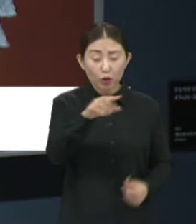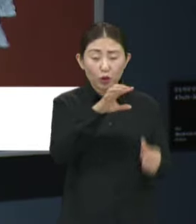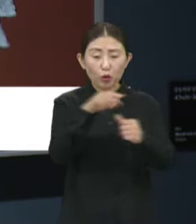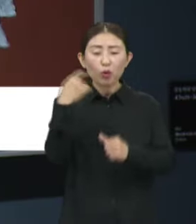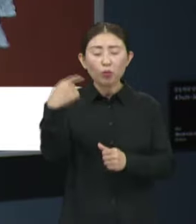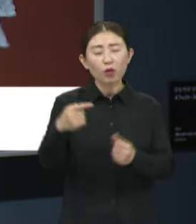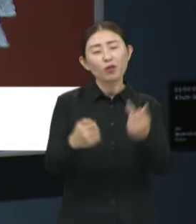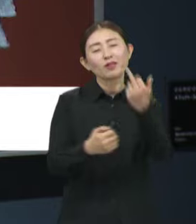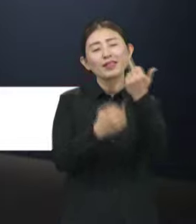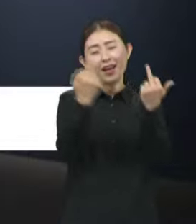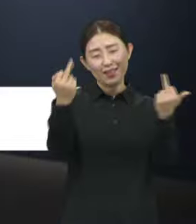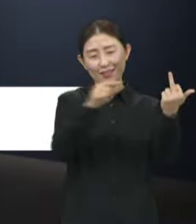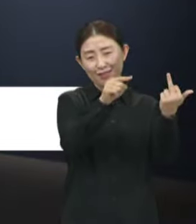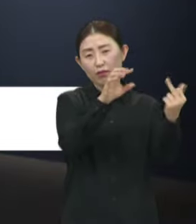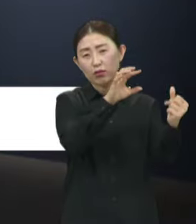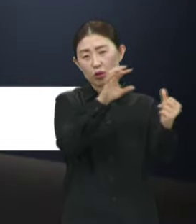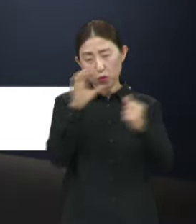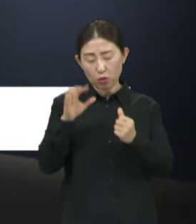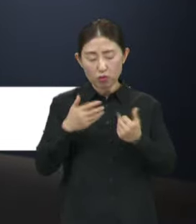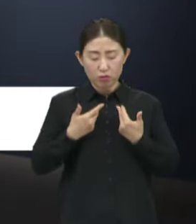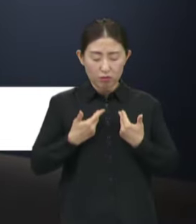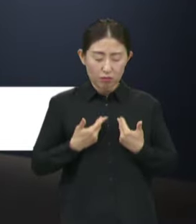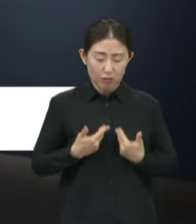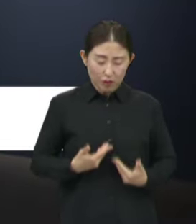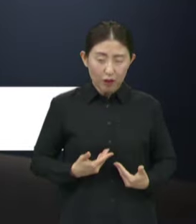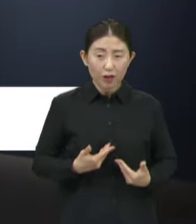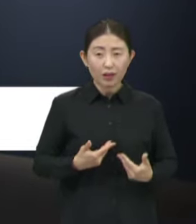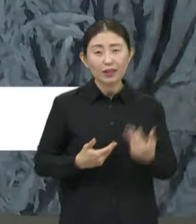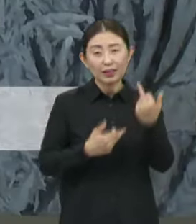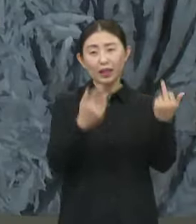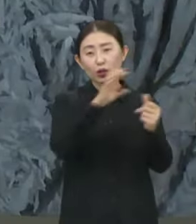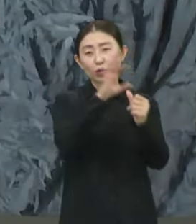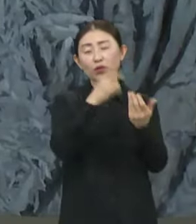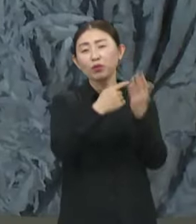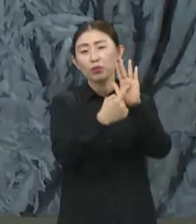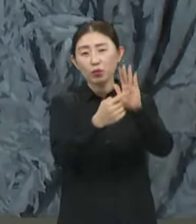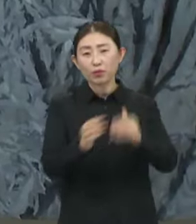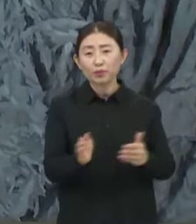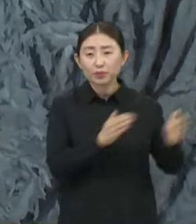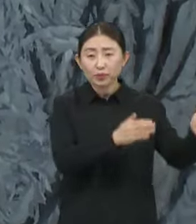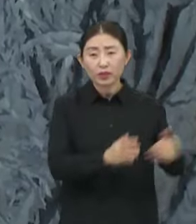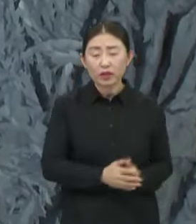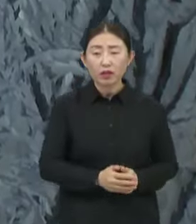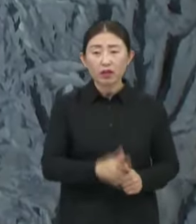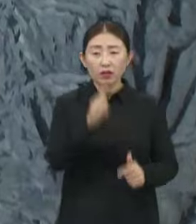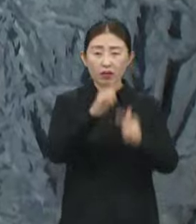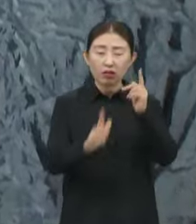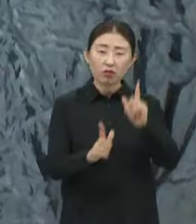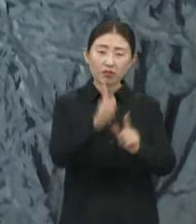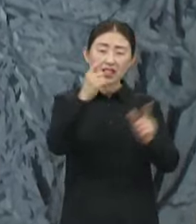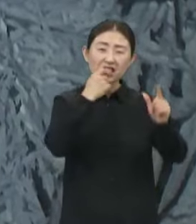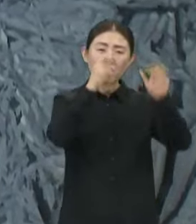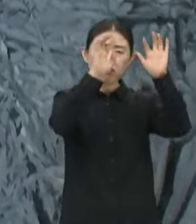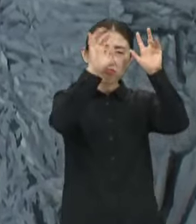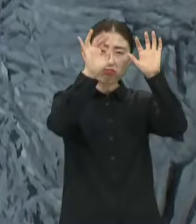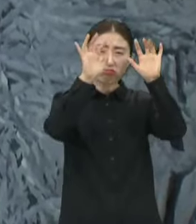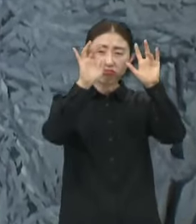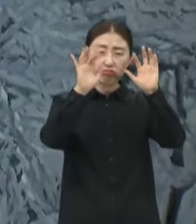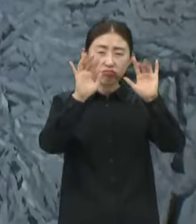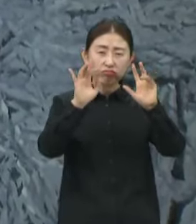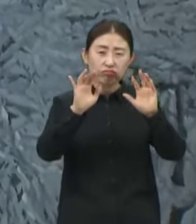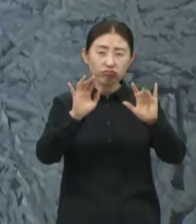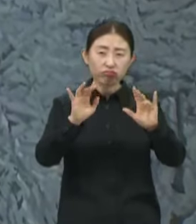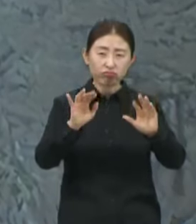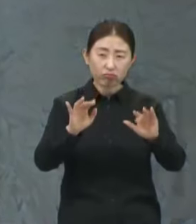모습을 차용해 와서 그 침묵과 고요를 표현한 것입니다. 가지에 소복소복 쌓인 눈이 화폭에